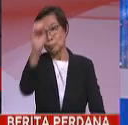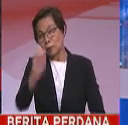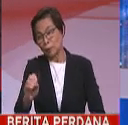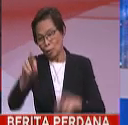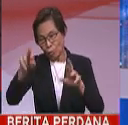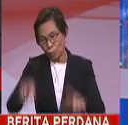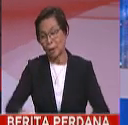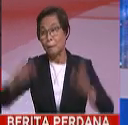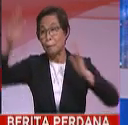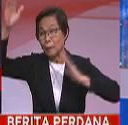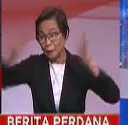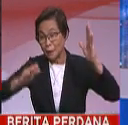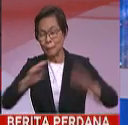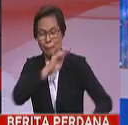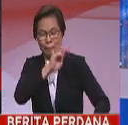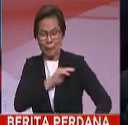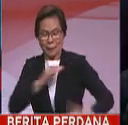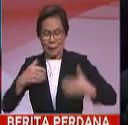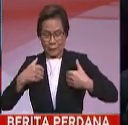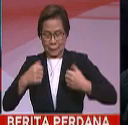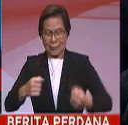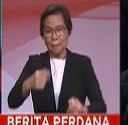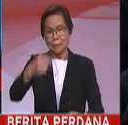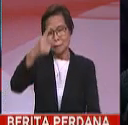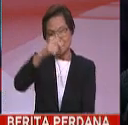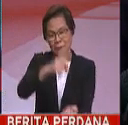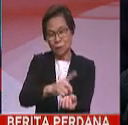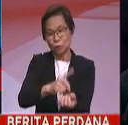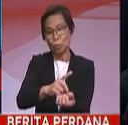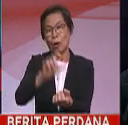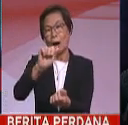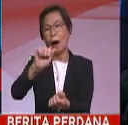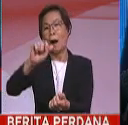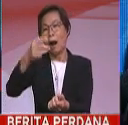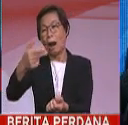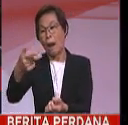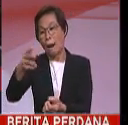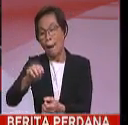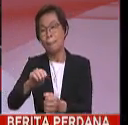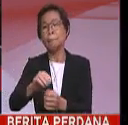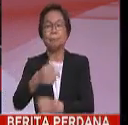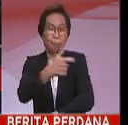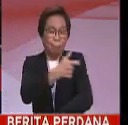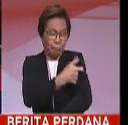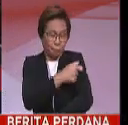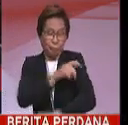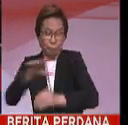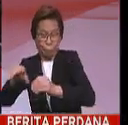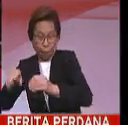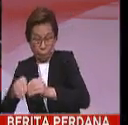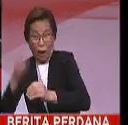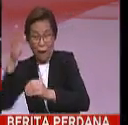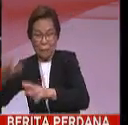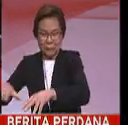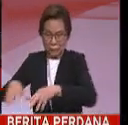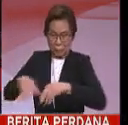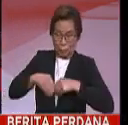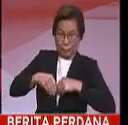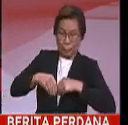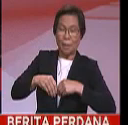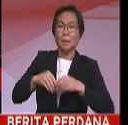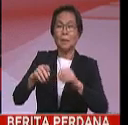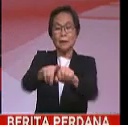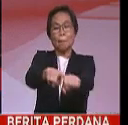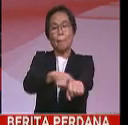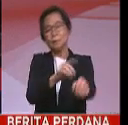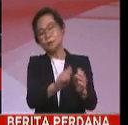rakyat Malaysia. Menurut Menteri Kesihatan Datuk Seri Dr. Adham Baba, kesemua termasuk vaksin tambahan bakal diterima sepanjang tahun